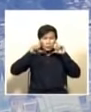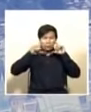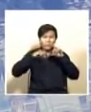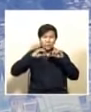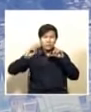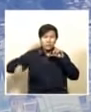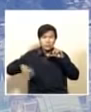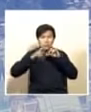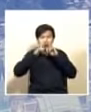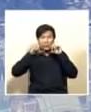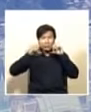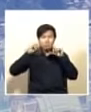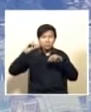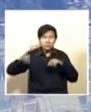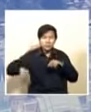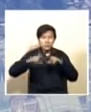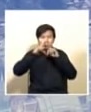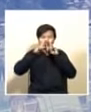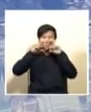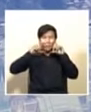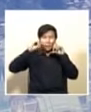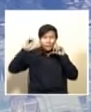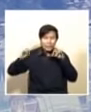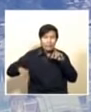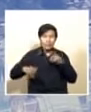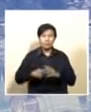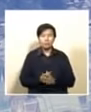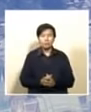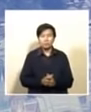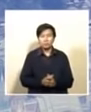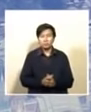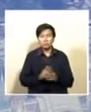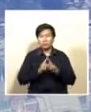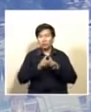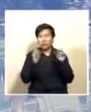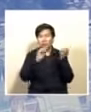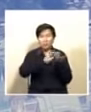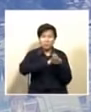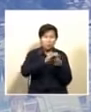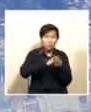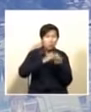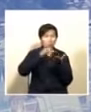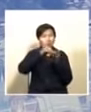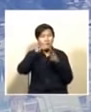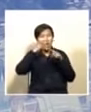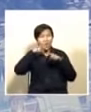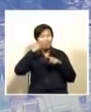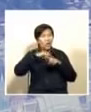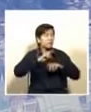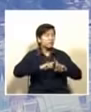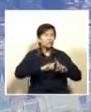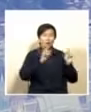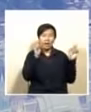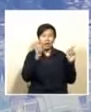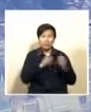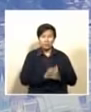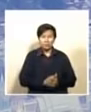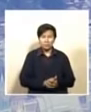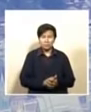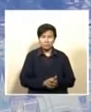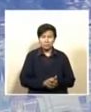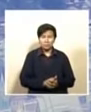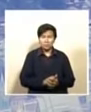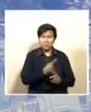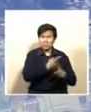ากรทางการแพทย์ที่มีความจำเป็นที่ต้องการใช้อันนี้อีกมากมายนะครับเพราะฉะนั้นณเวลานี้เราจึง